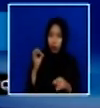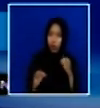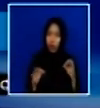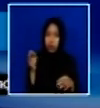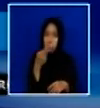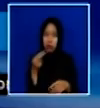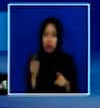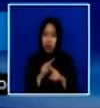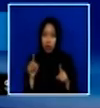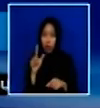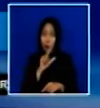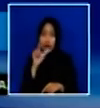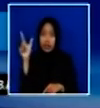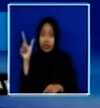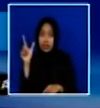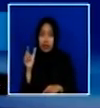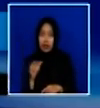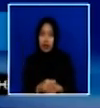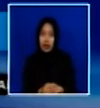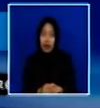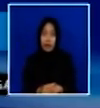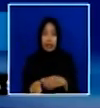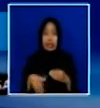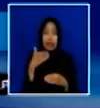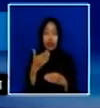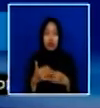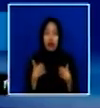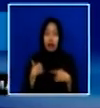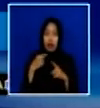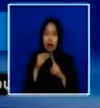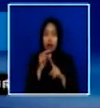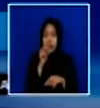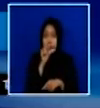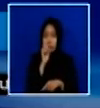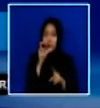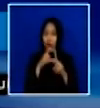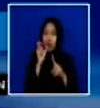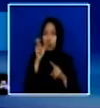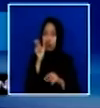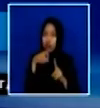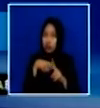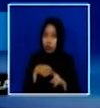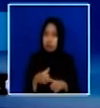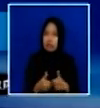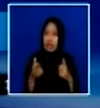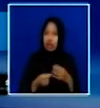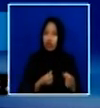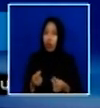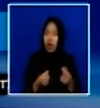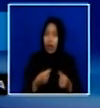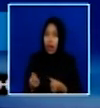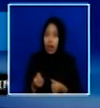Kemudian untuk produk-produk yang ada bisa widoro bisa dijual juga